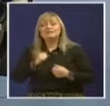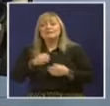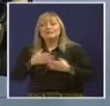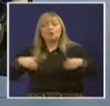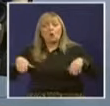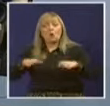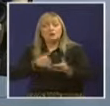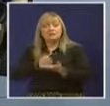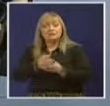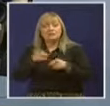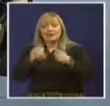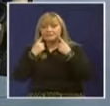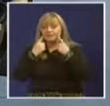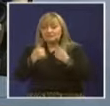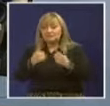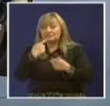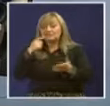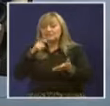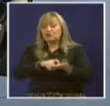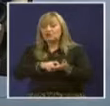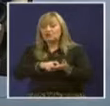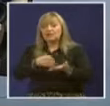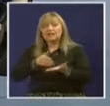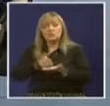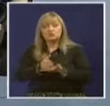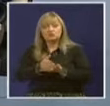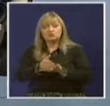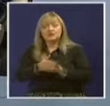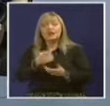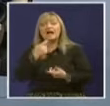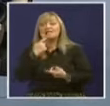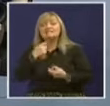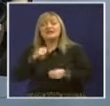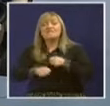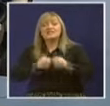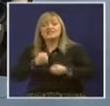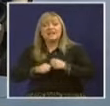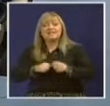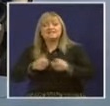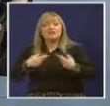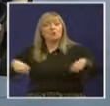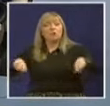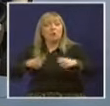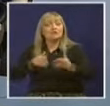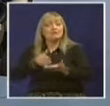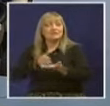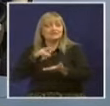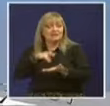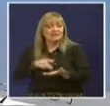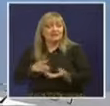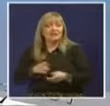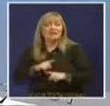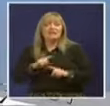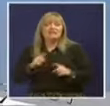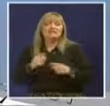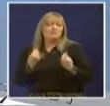Там се предвижда задължителна процедура за оценка на въздействието на околната среда. Мислите, че по този начин ще има по-голям контрол? Не съм